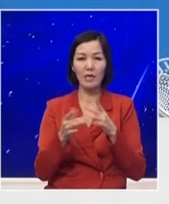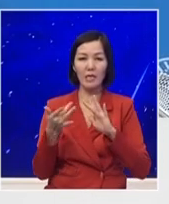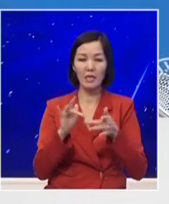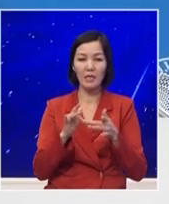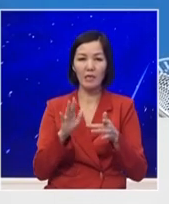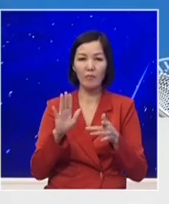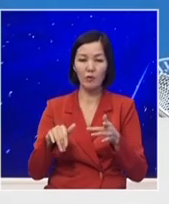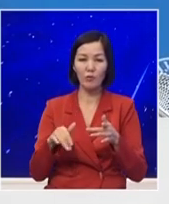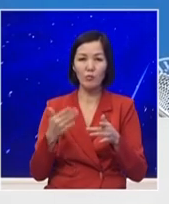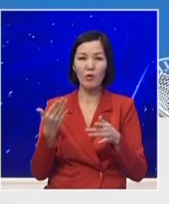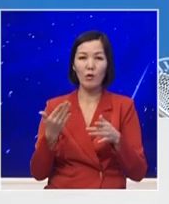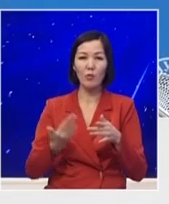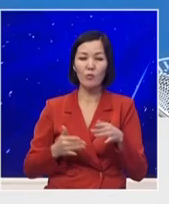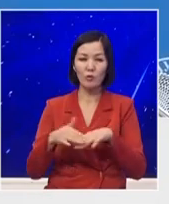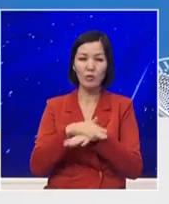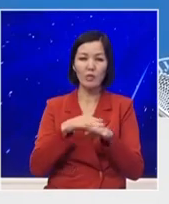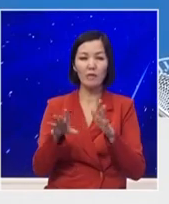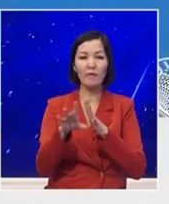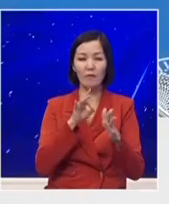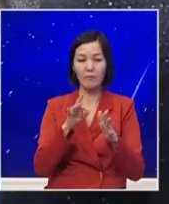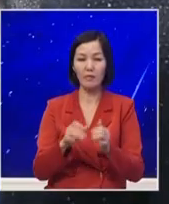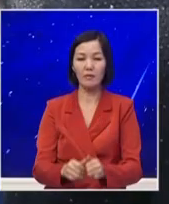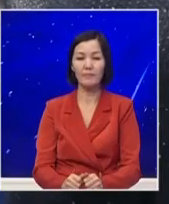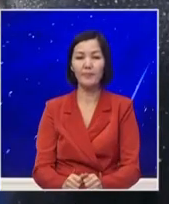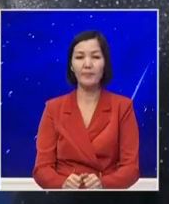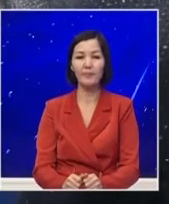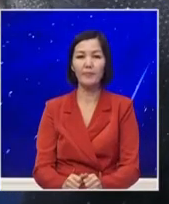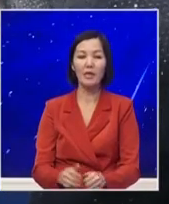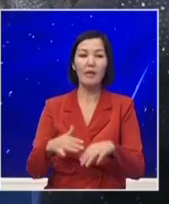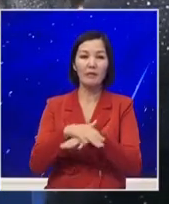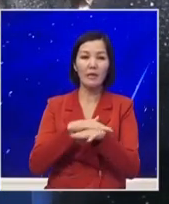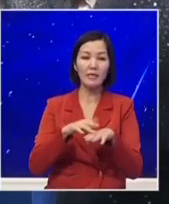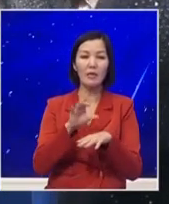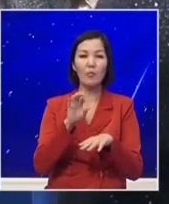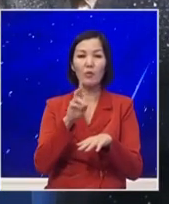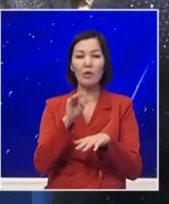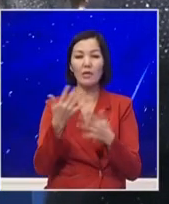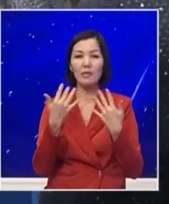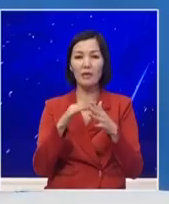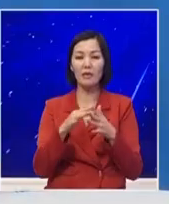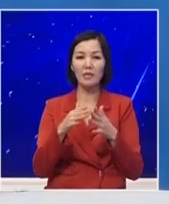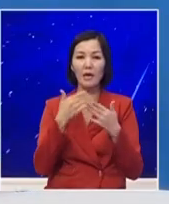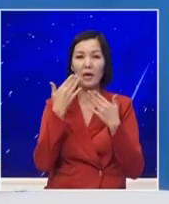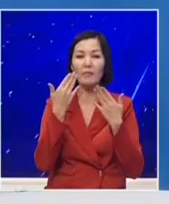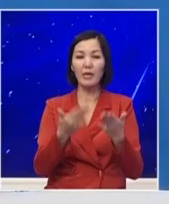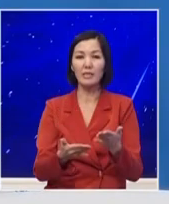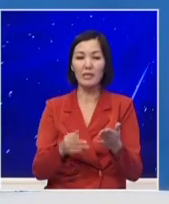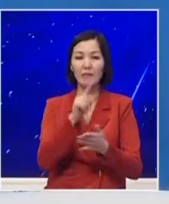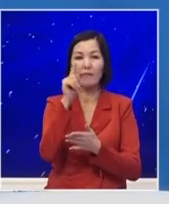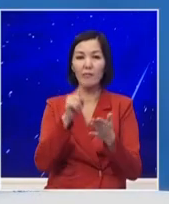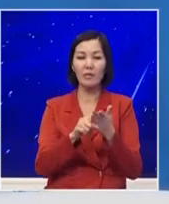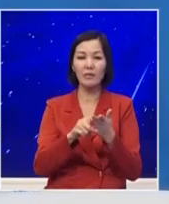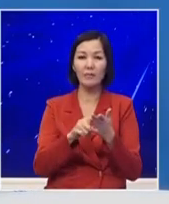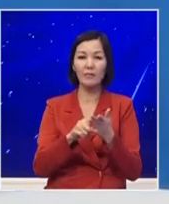у жителей будет выбор и альтернатива Казахтелекому. Также население Буралдайского сельского округа обратилось к Акиму по вопросам